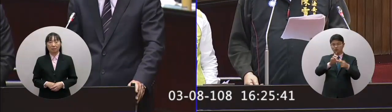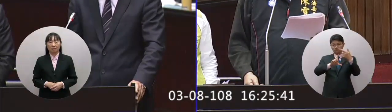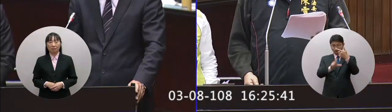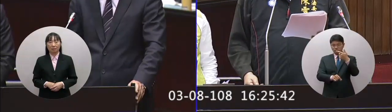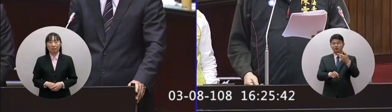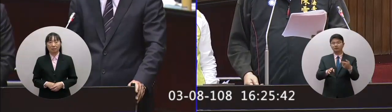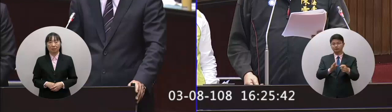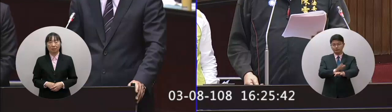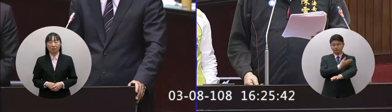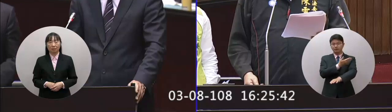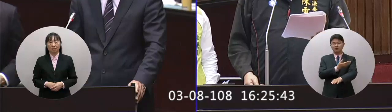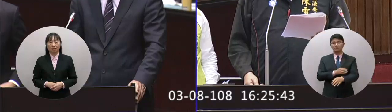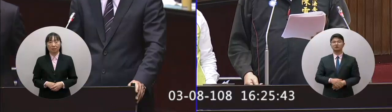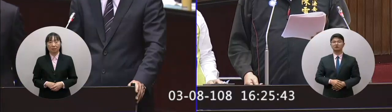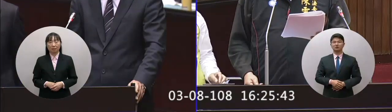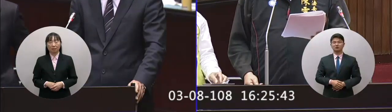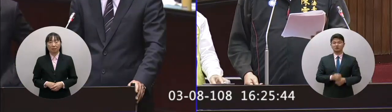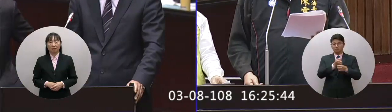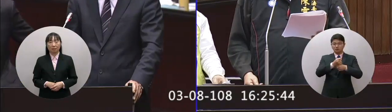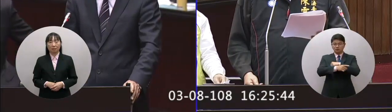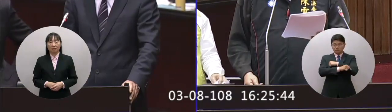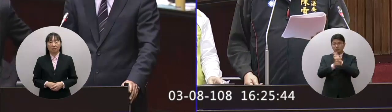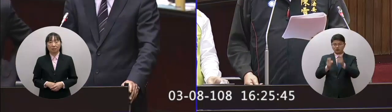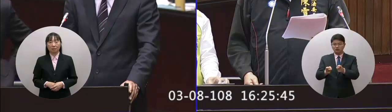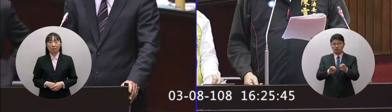民国99年6月开始哈，马尾港突然对